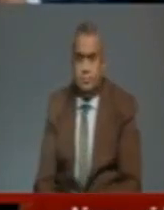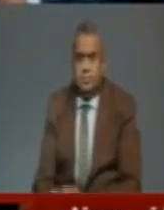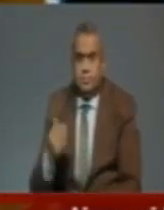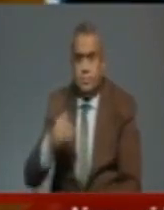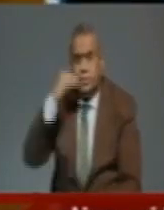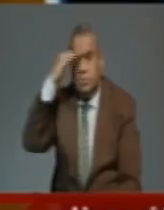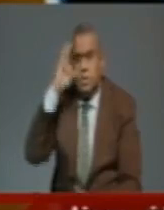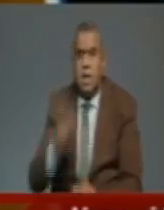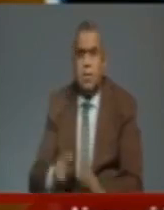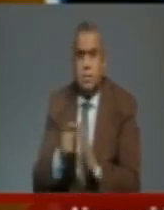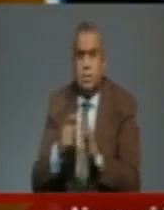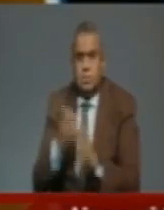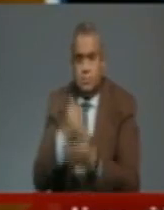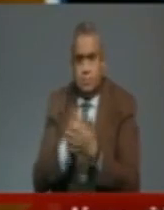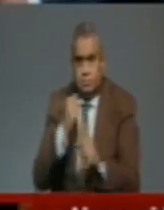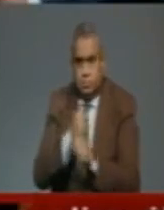مستقبل خالص.